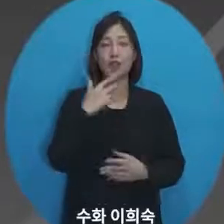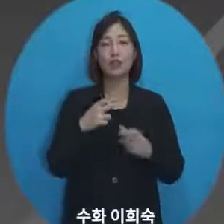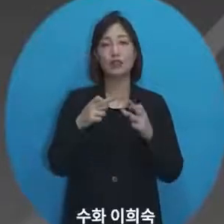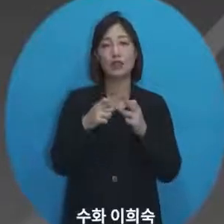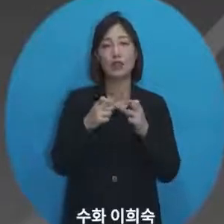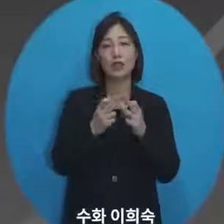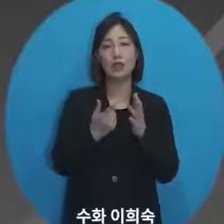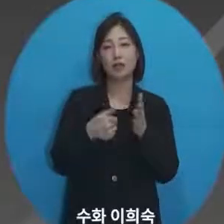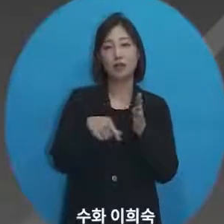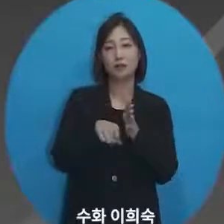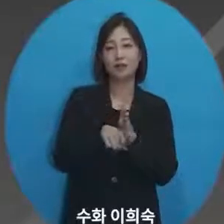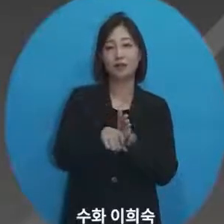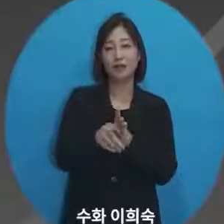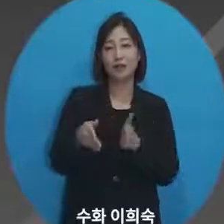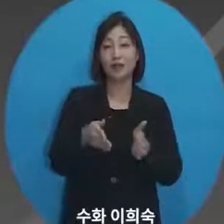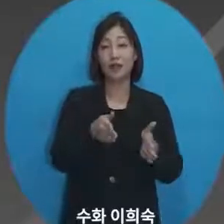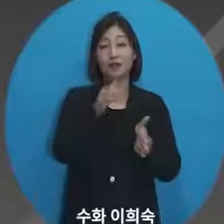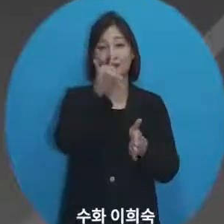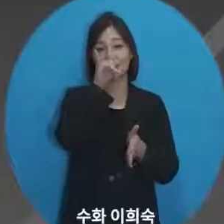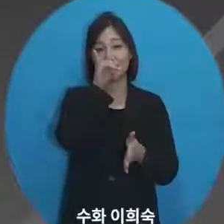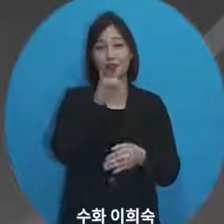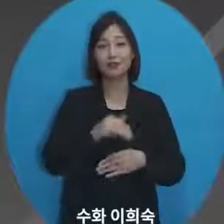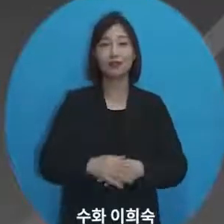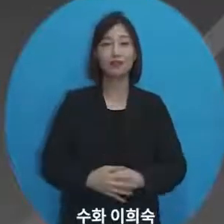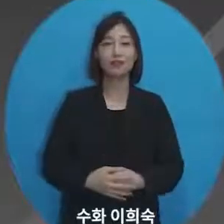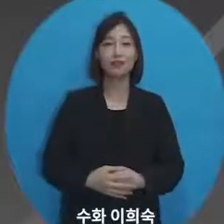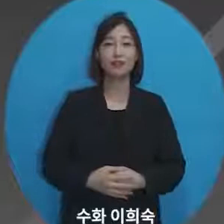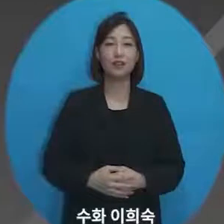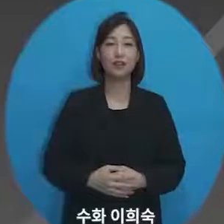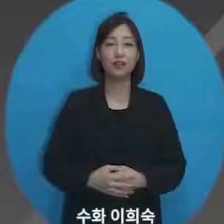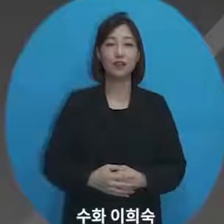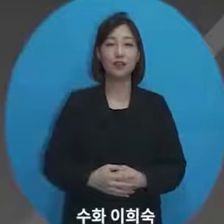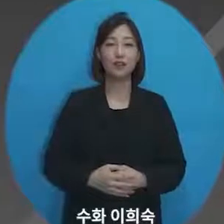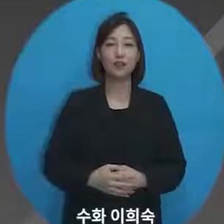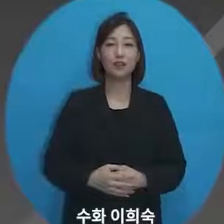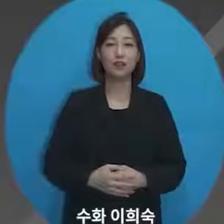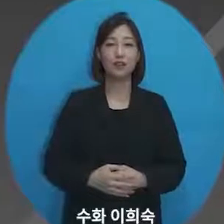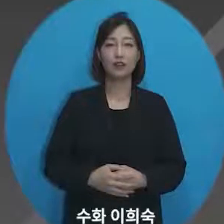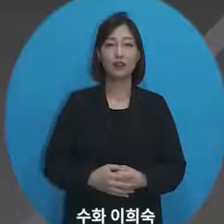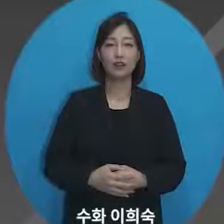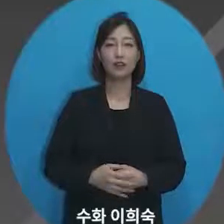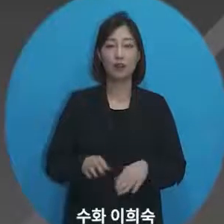그리고 시각장애인 유도블록도 같이 보실 수가 있으시죠.